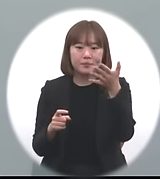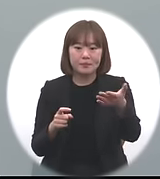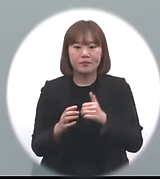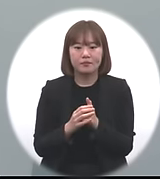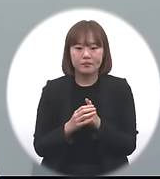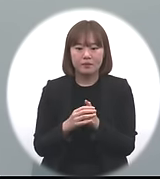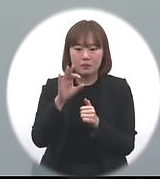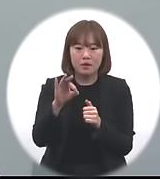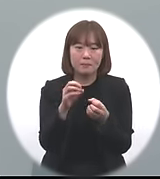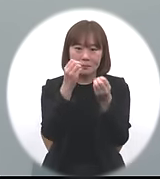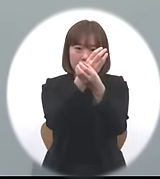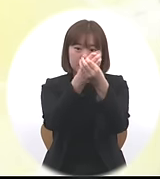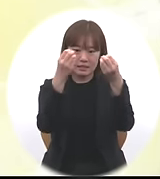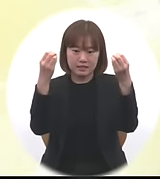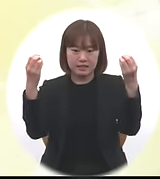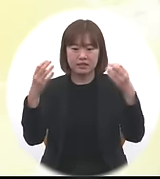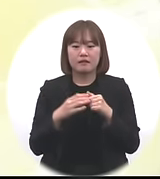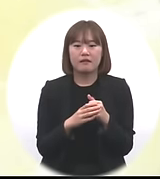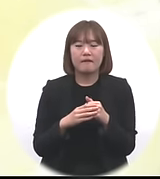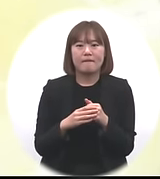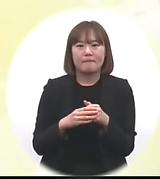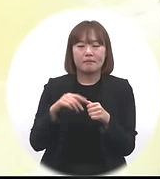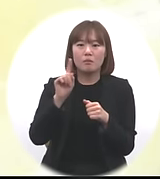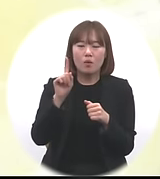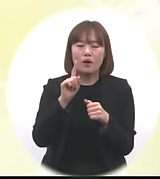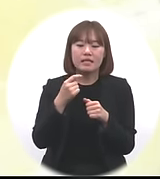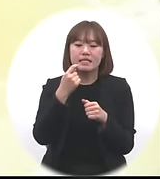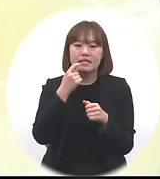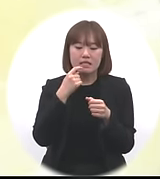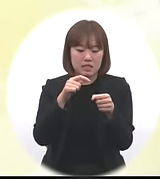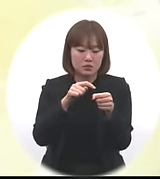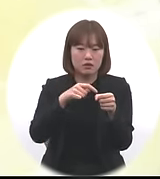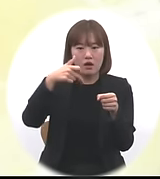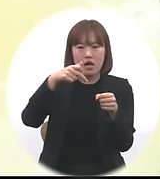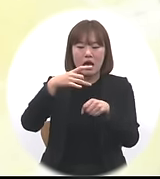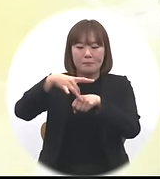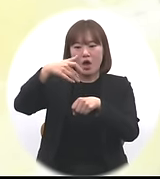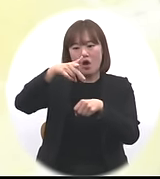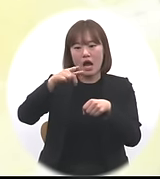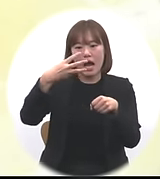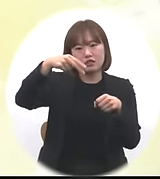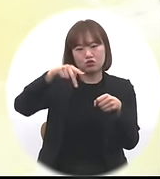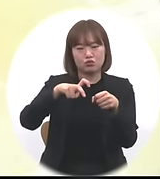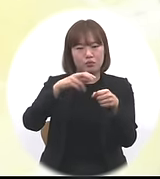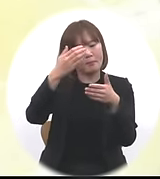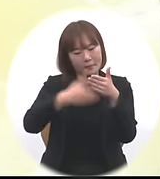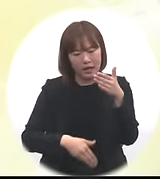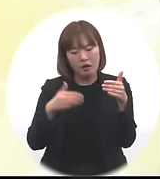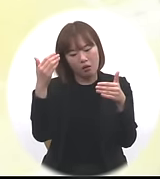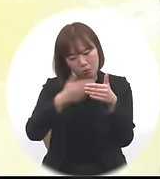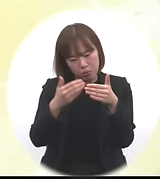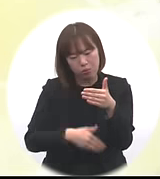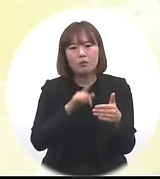자, 밑에 쪽에 보시면 반짝반짝하게 보이는 부분이 있어요. 한 줄로요. 그 부분이 이에서 칼슘이 빠진 부분이에요. 이가